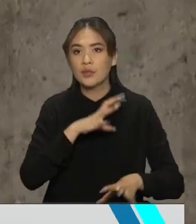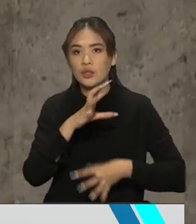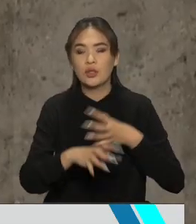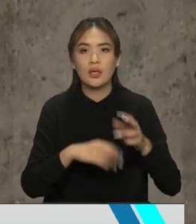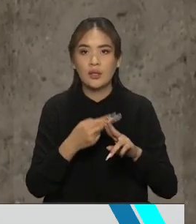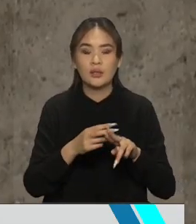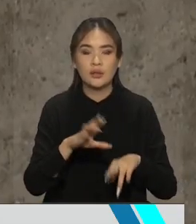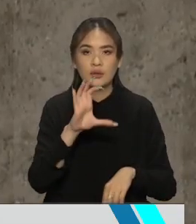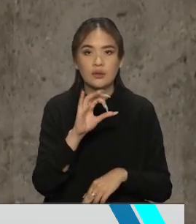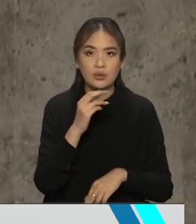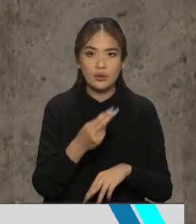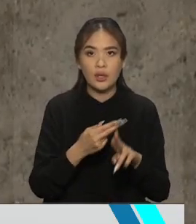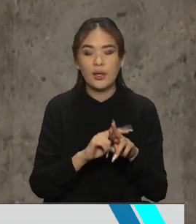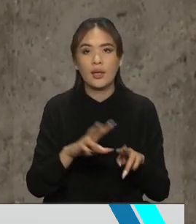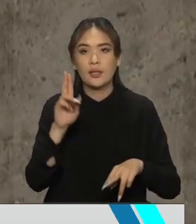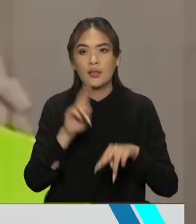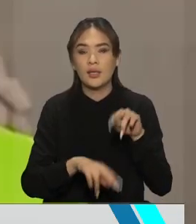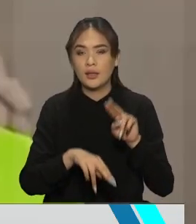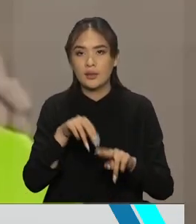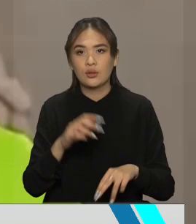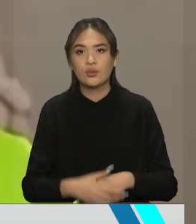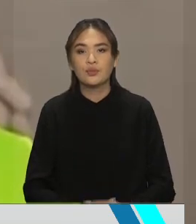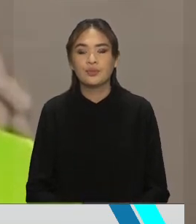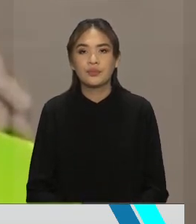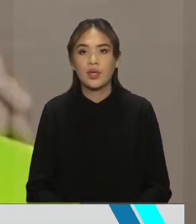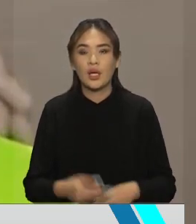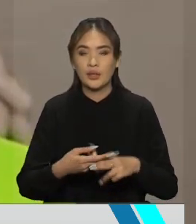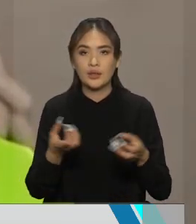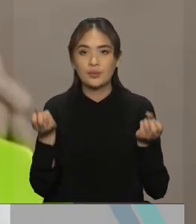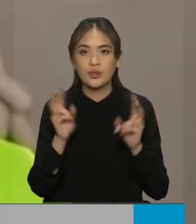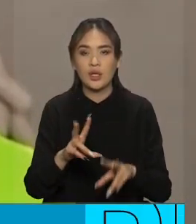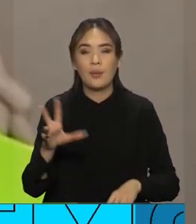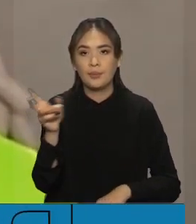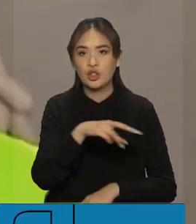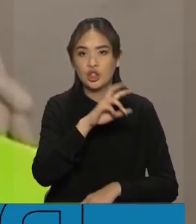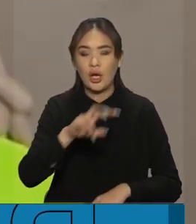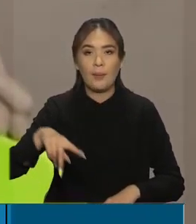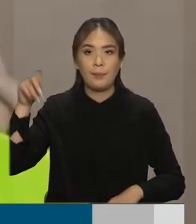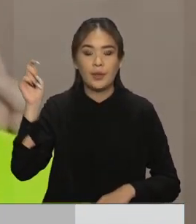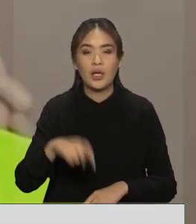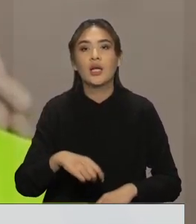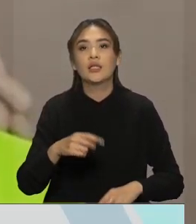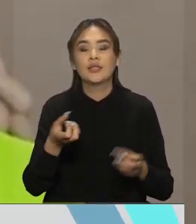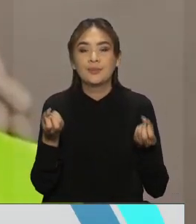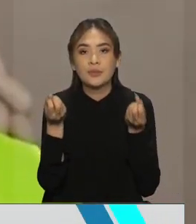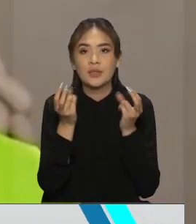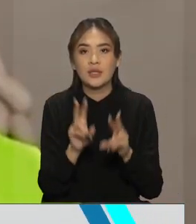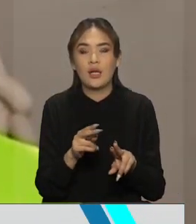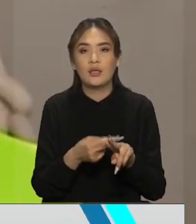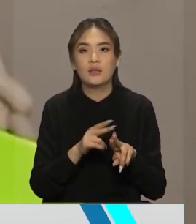по сейсмостойкому строи Мы например специальность Бишкека приехали специально для того чтобы